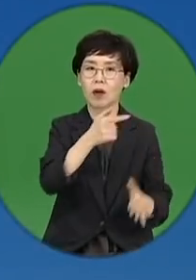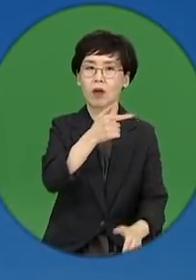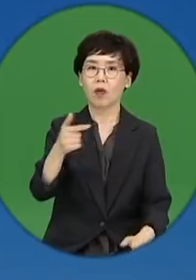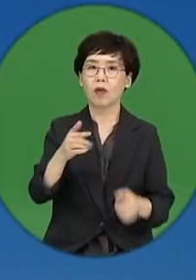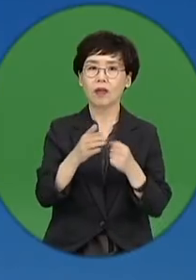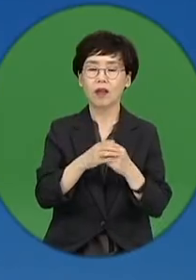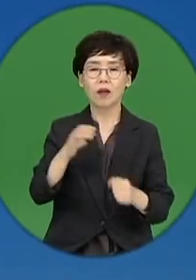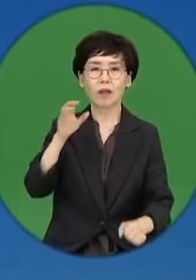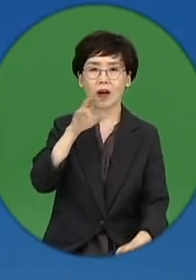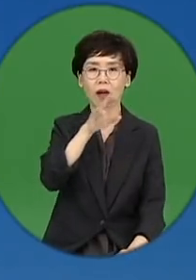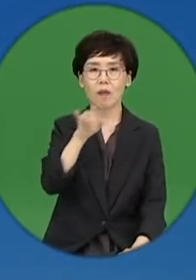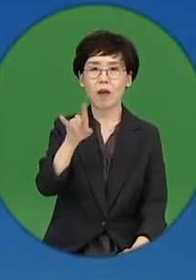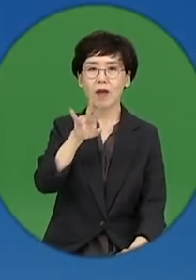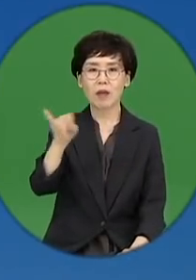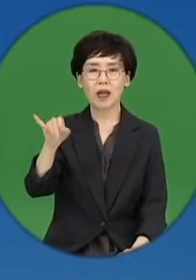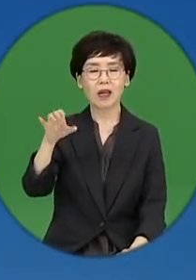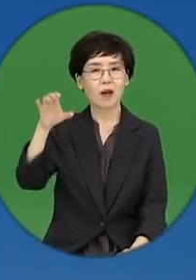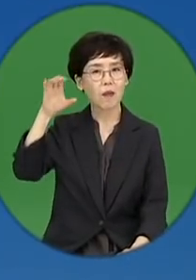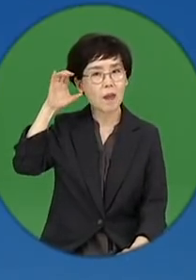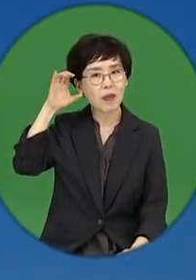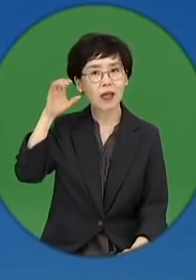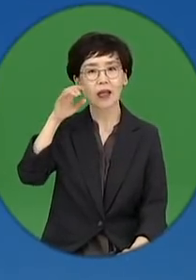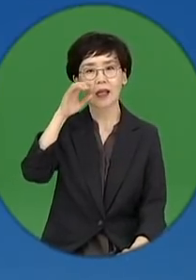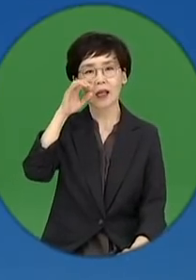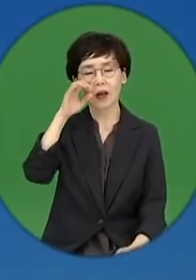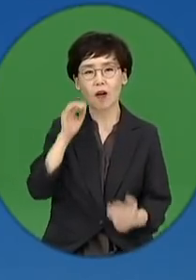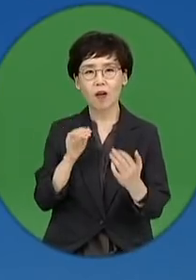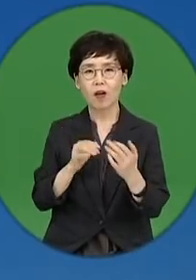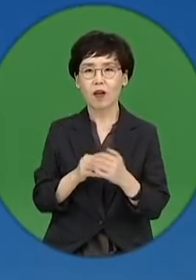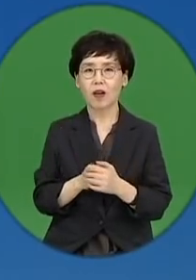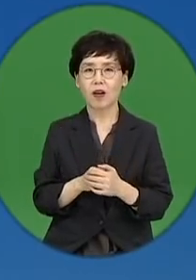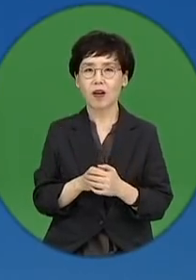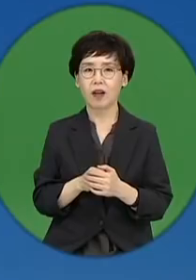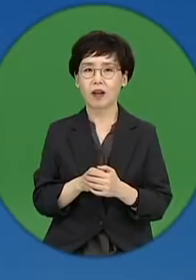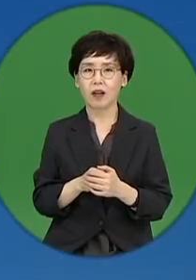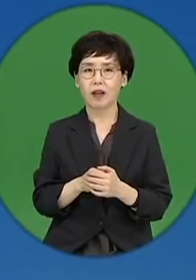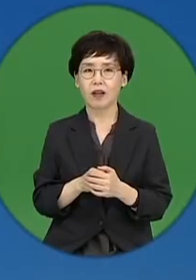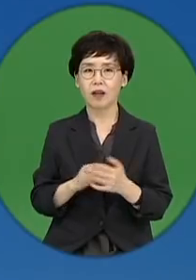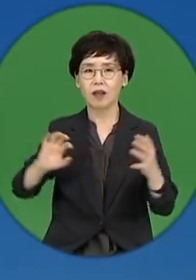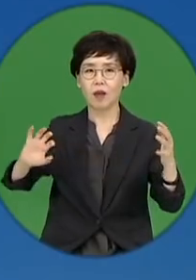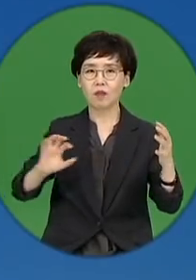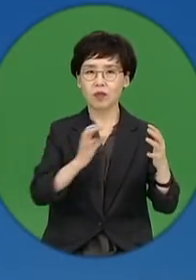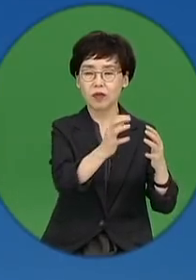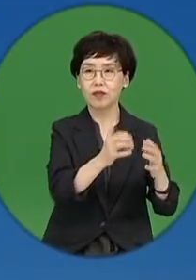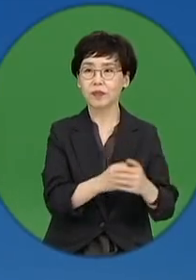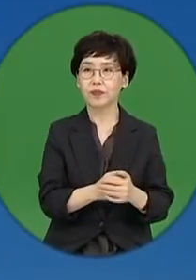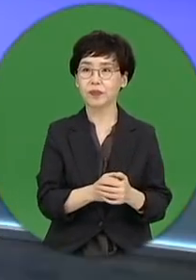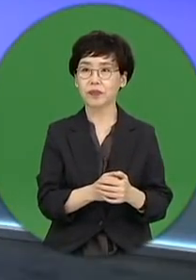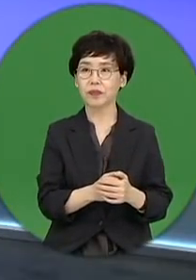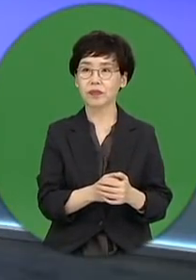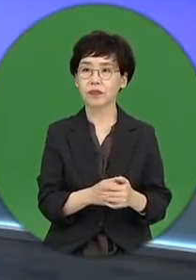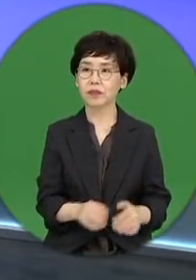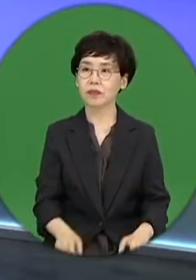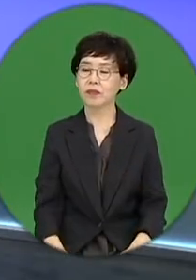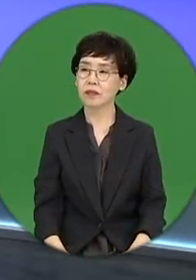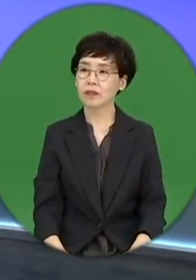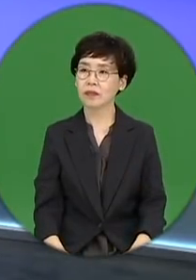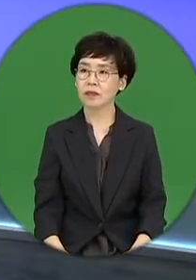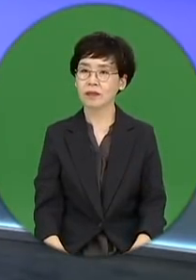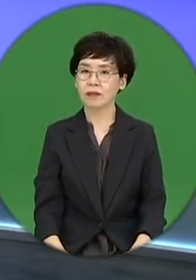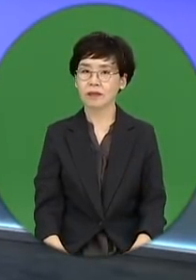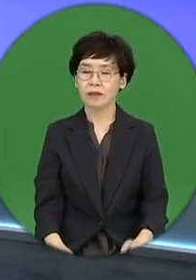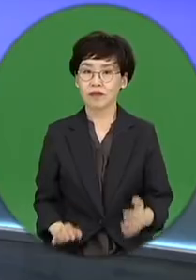매미 언덕을 만들자라고 했는데 뭐 일부 만들긴 만들었습니다만 매미 언덕은 이런 태풍을 막자라고 하는 그런 취지입니까? 아니면은